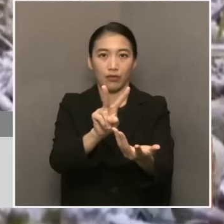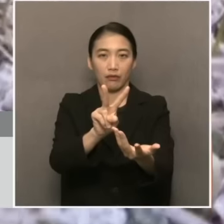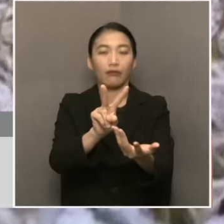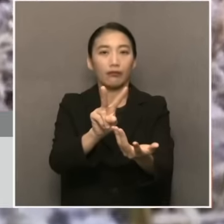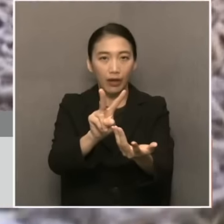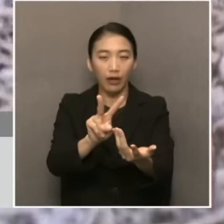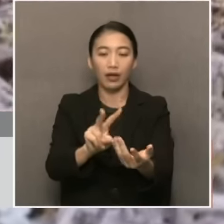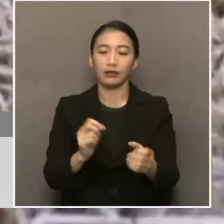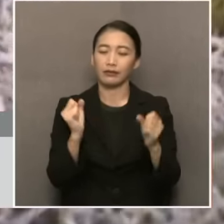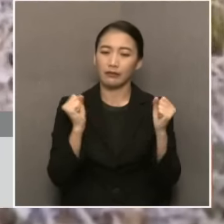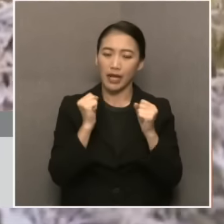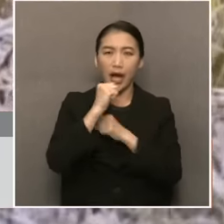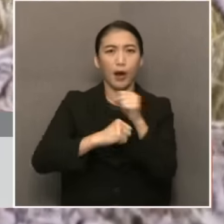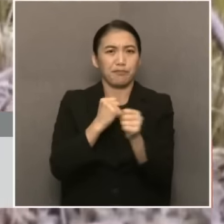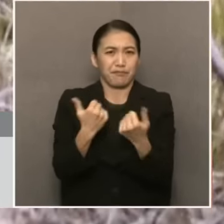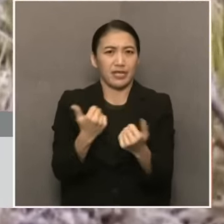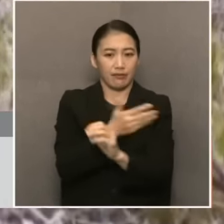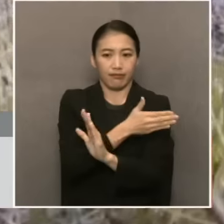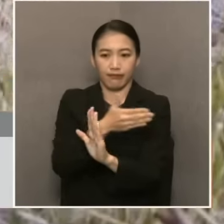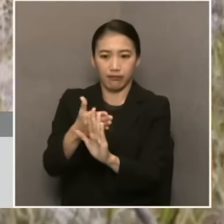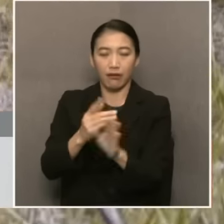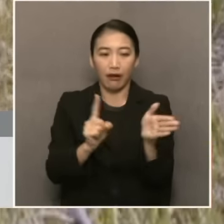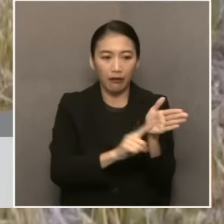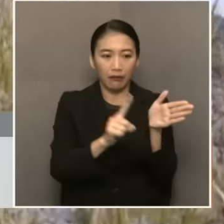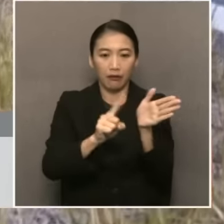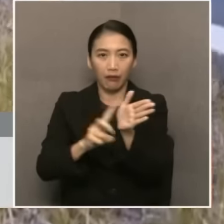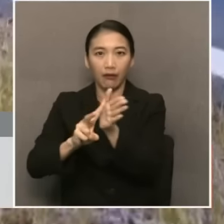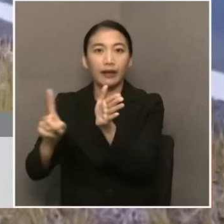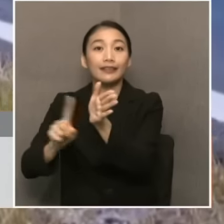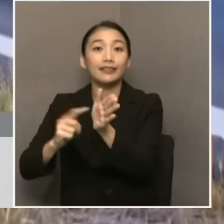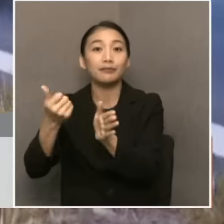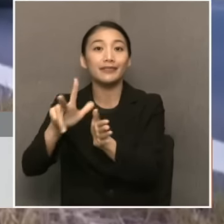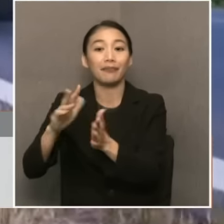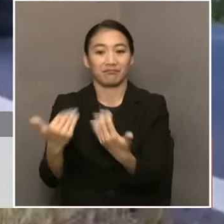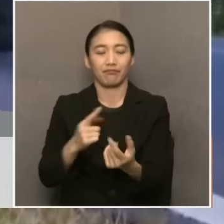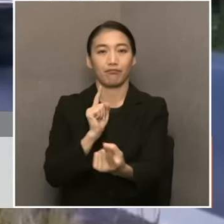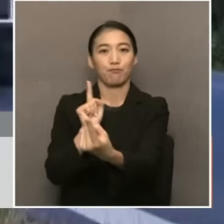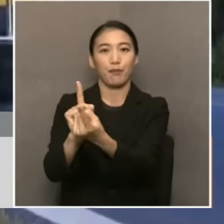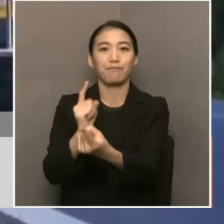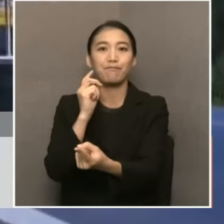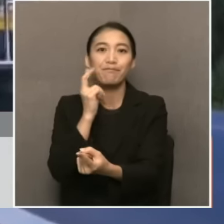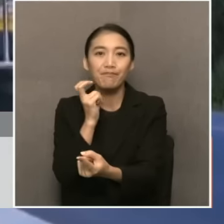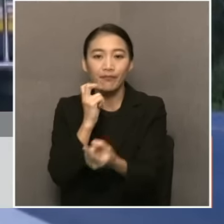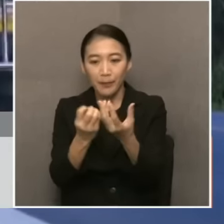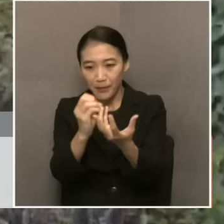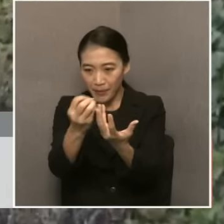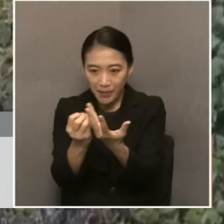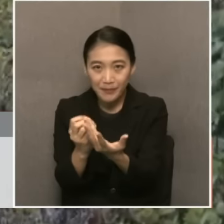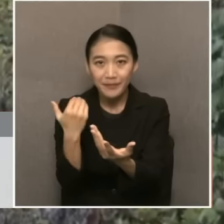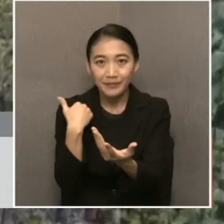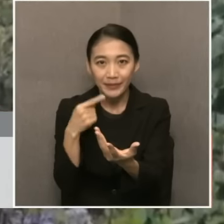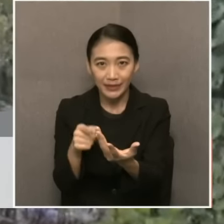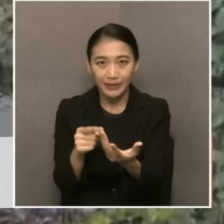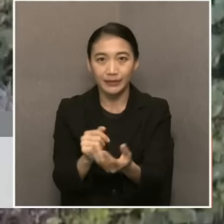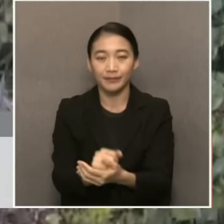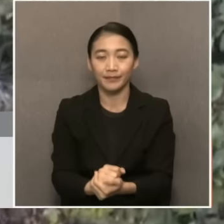ฤดูหนาวปีนี้แล้วเกิดขึ้นบริเวณริมถนนหลังกิโลเมตรที่45ก่อนถึงยอดดอยอินทนนท์ค่ะเก